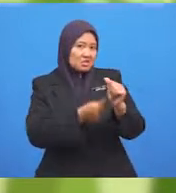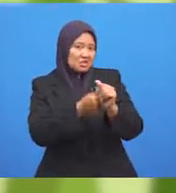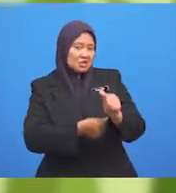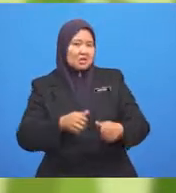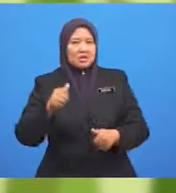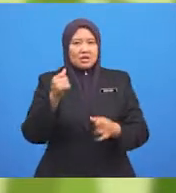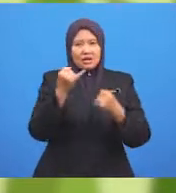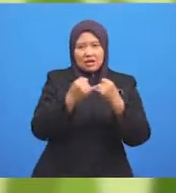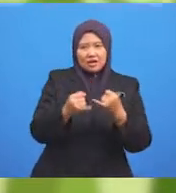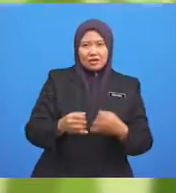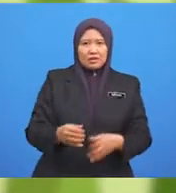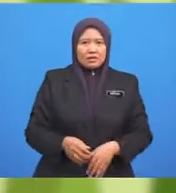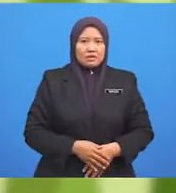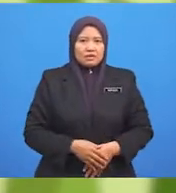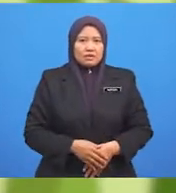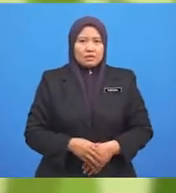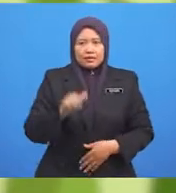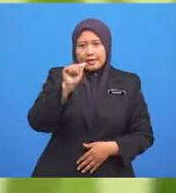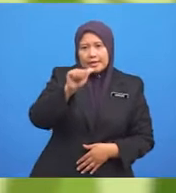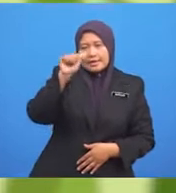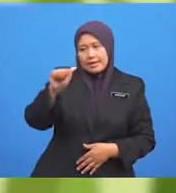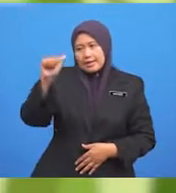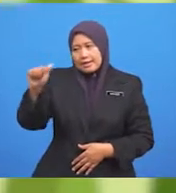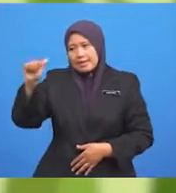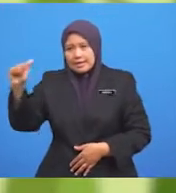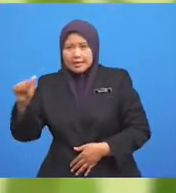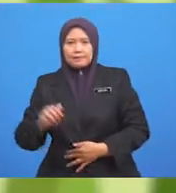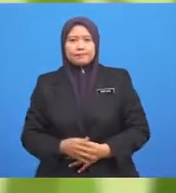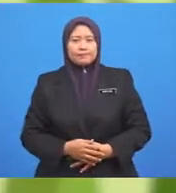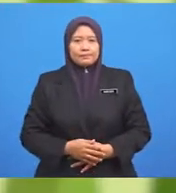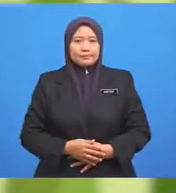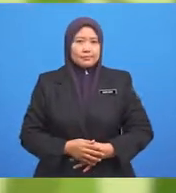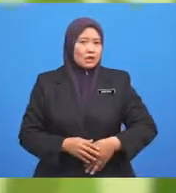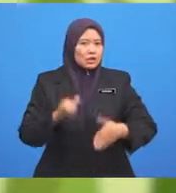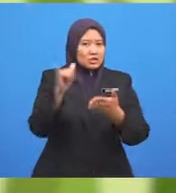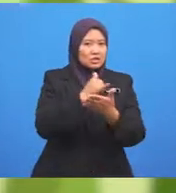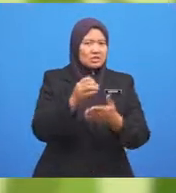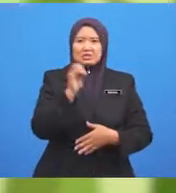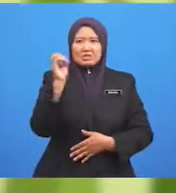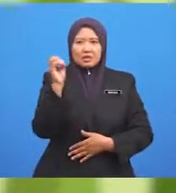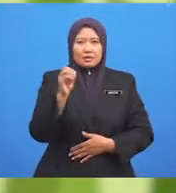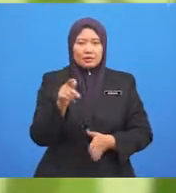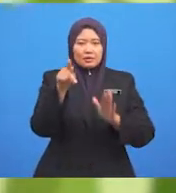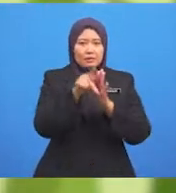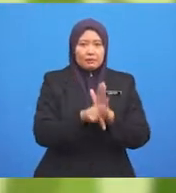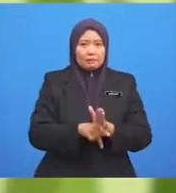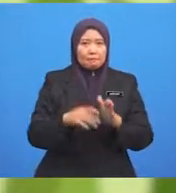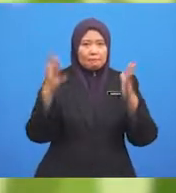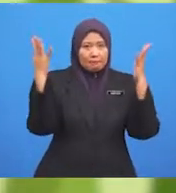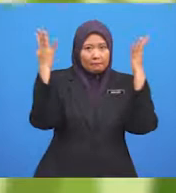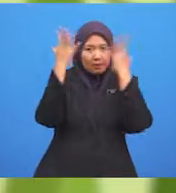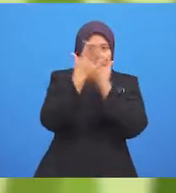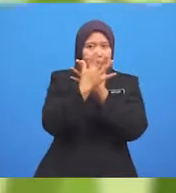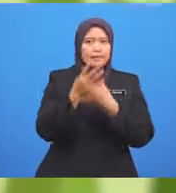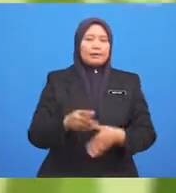A. Keempat, syair tidak mempunyai pembayang maksud seperti pantun.